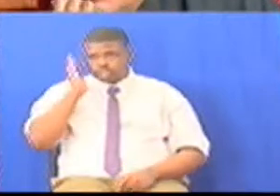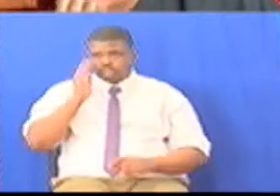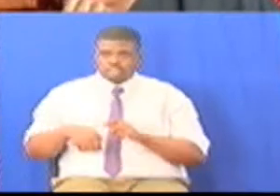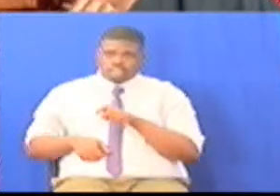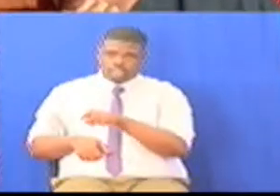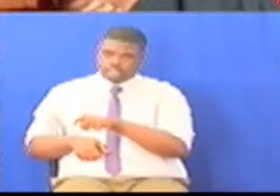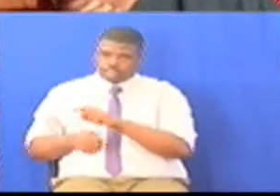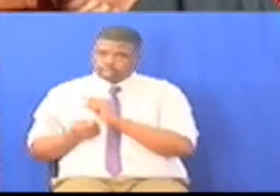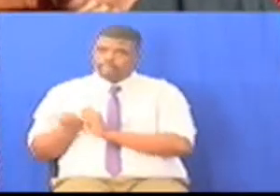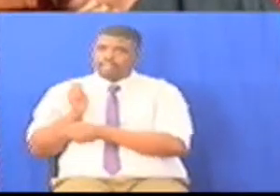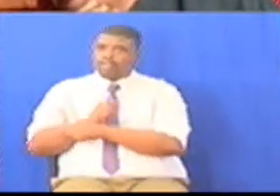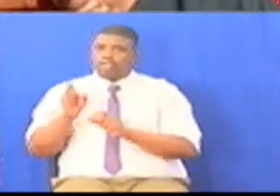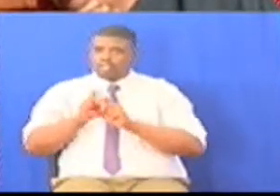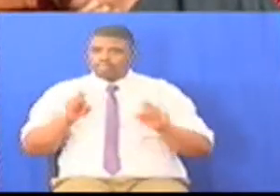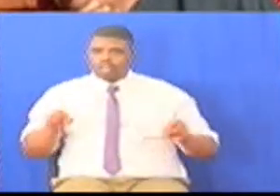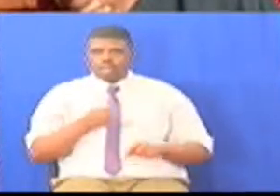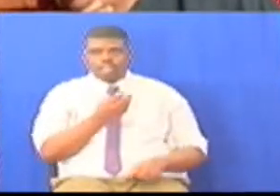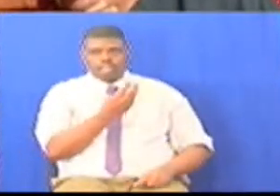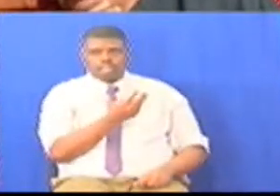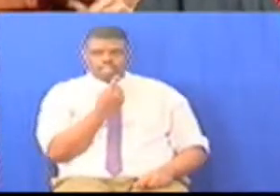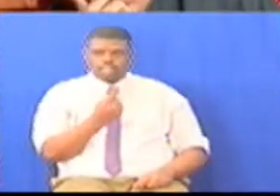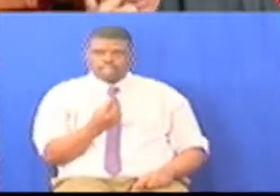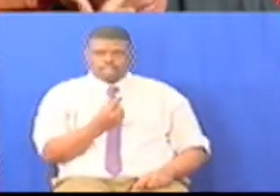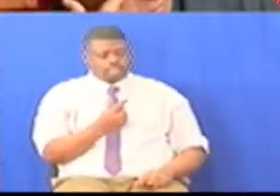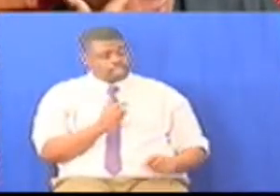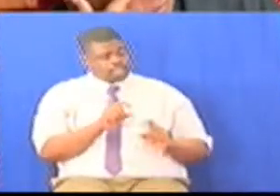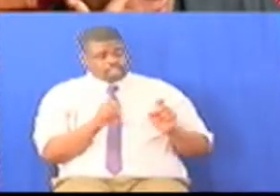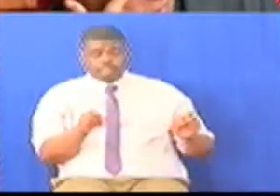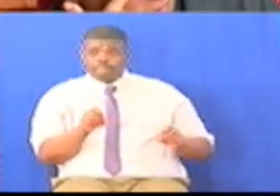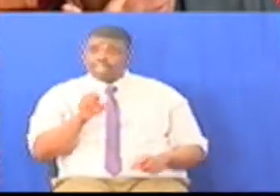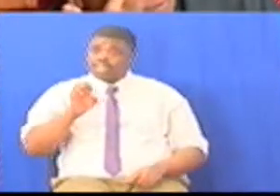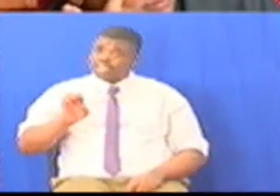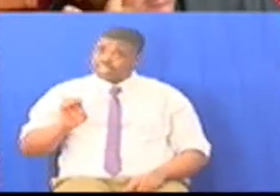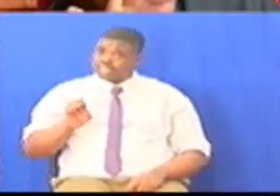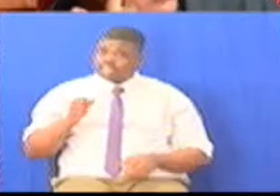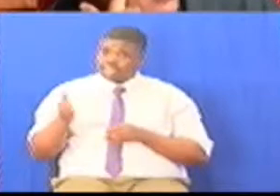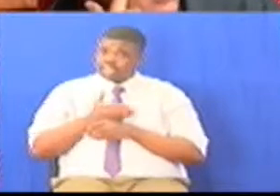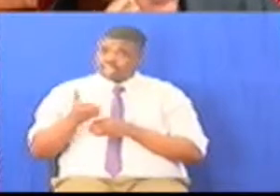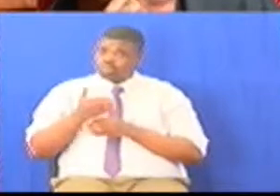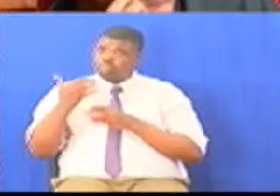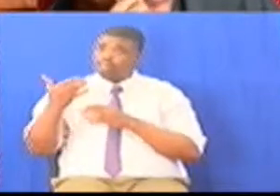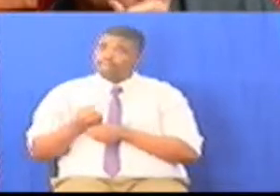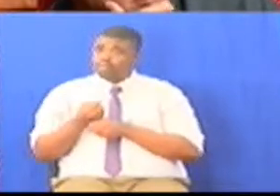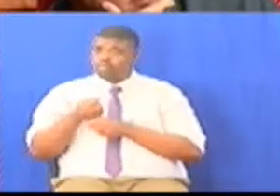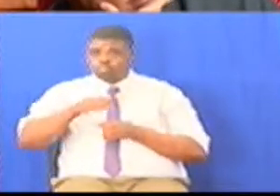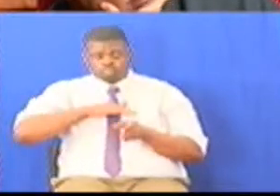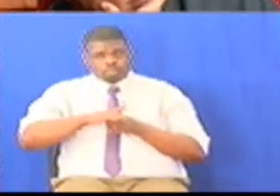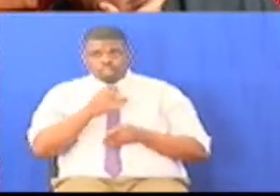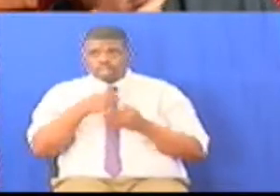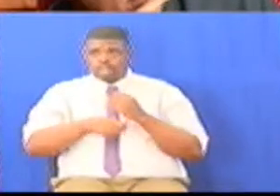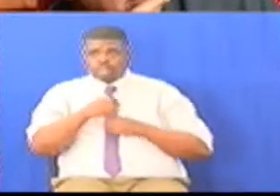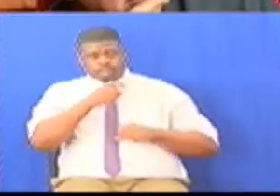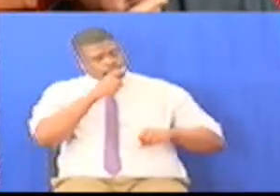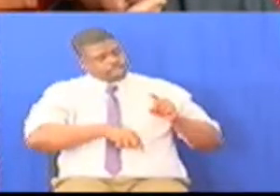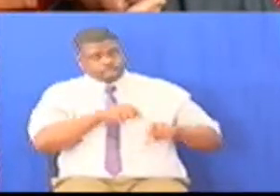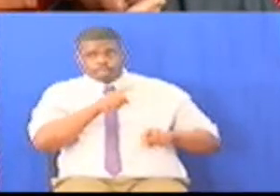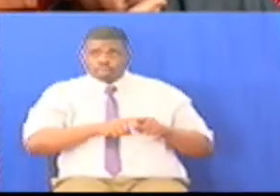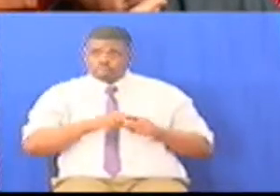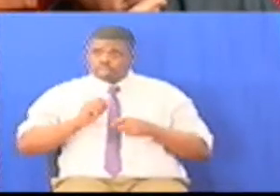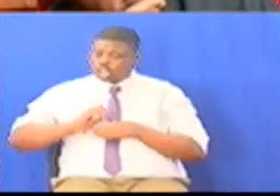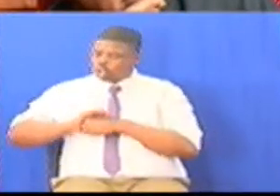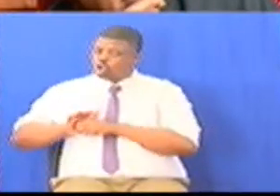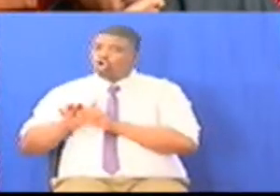mabadiliko katika ibara ya 31 ya mswada kipengele hii kinachoruhusu mapato yatakayotumika katika mapambano ya